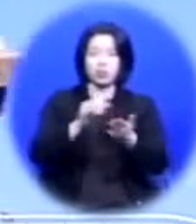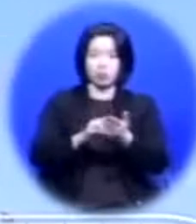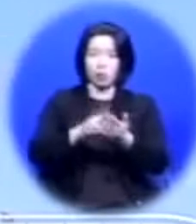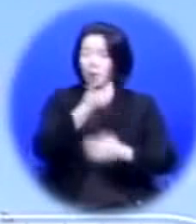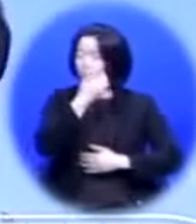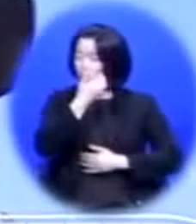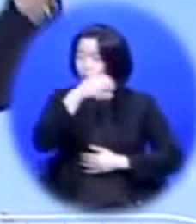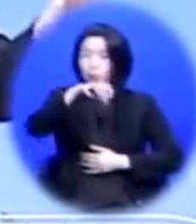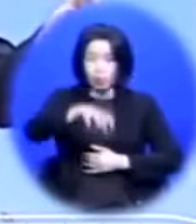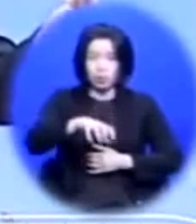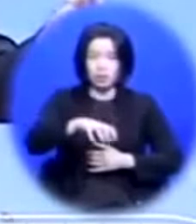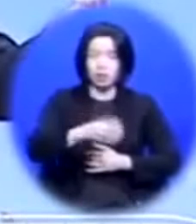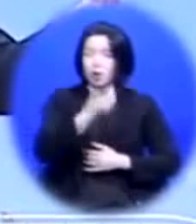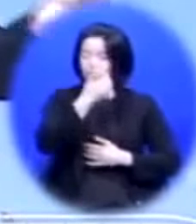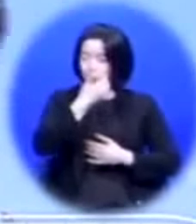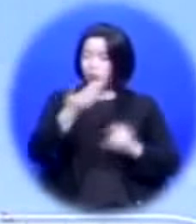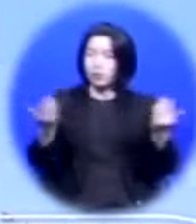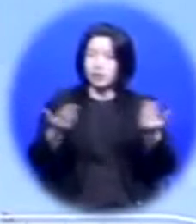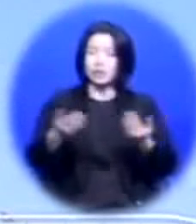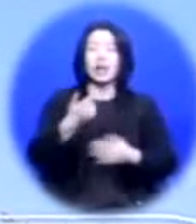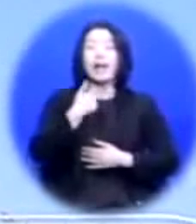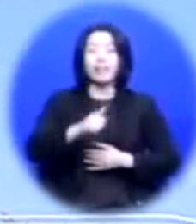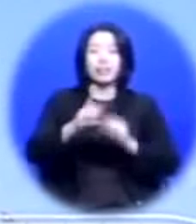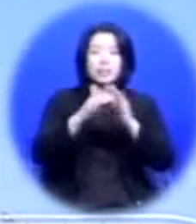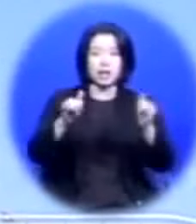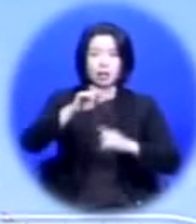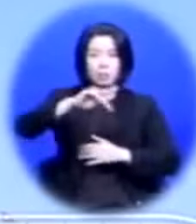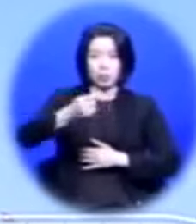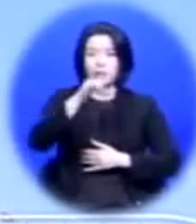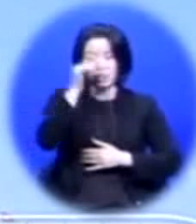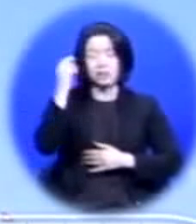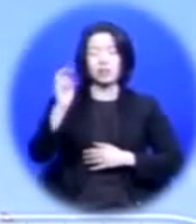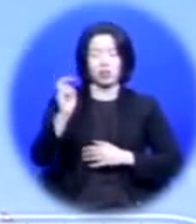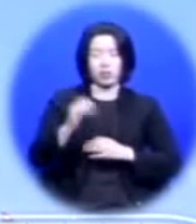장소에서 부끄러운 일을 했던 사람도 있을 거예요